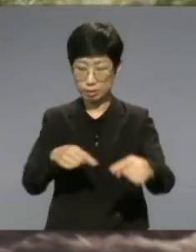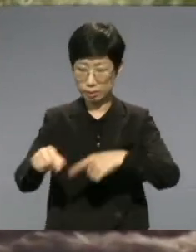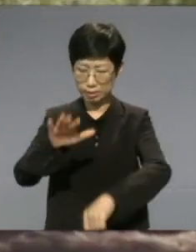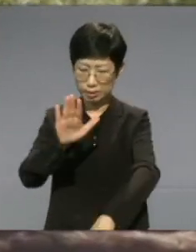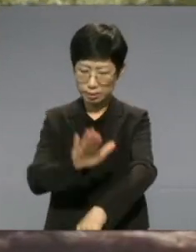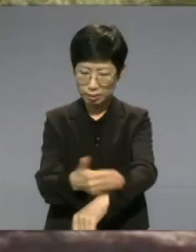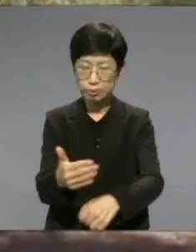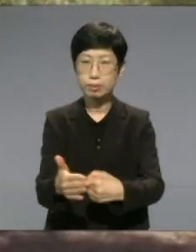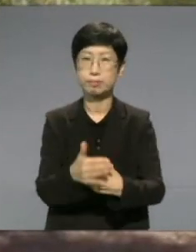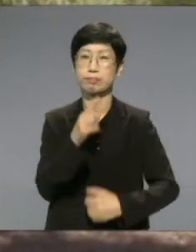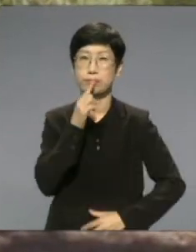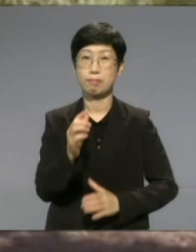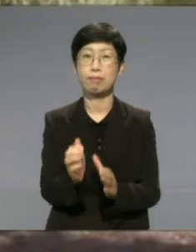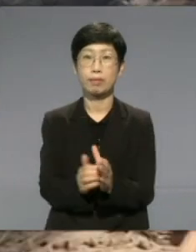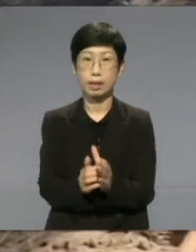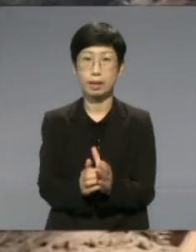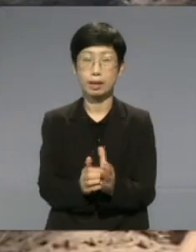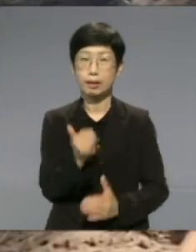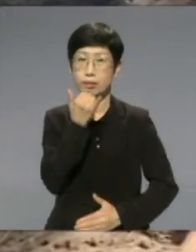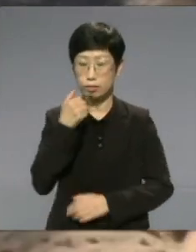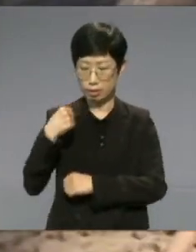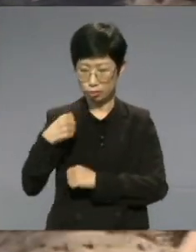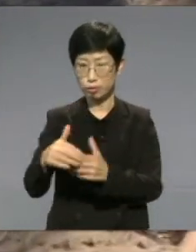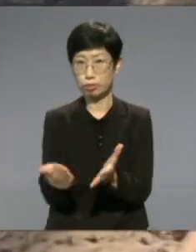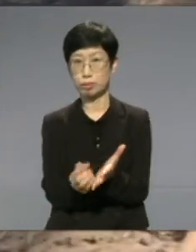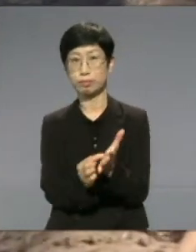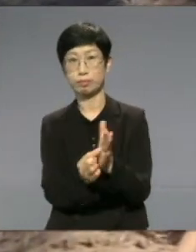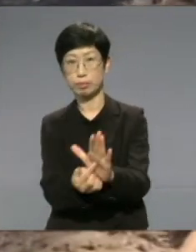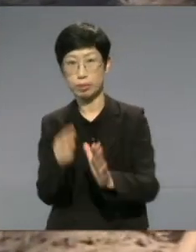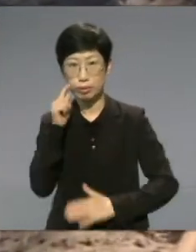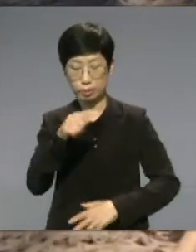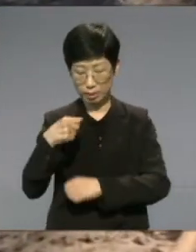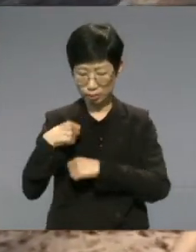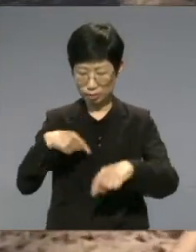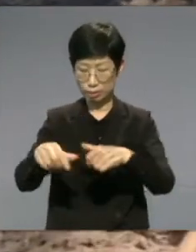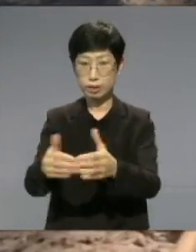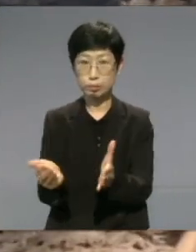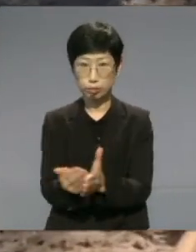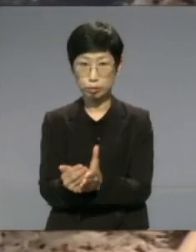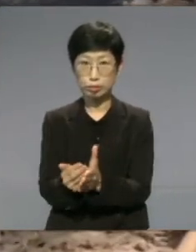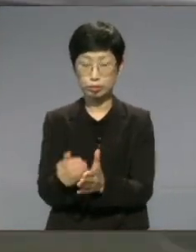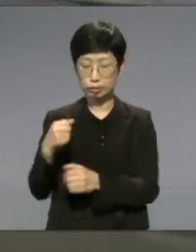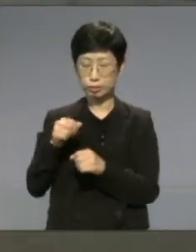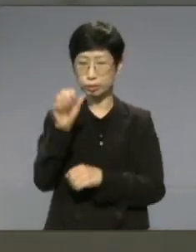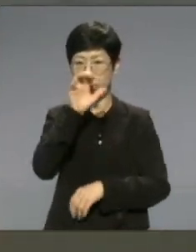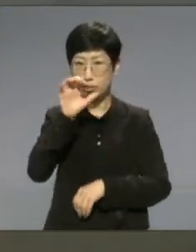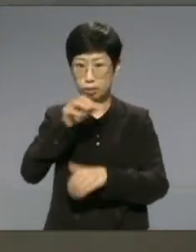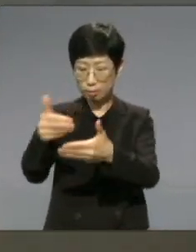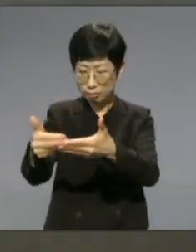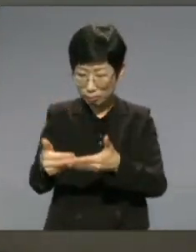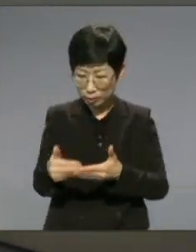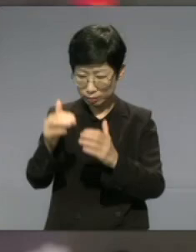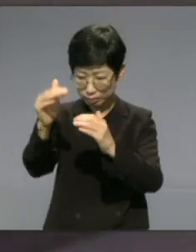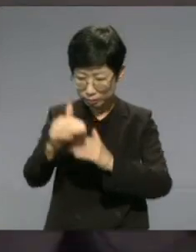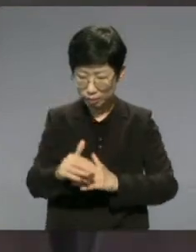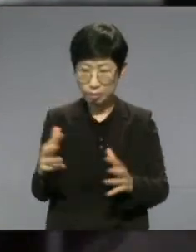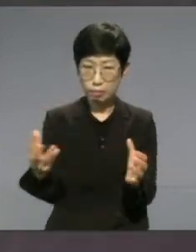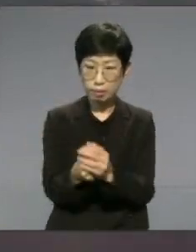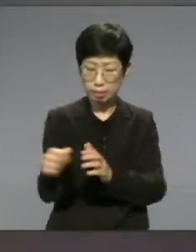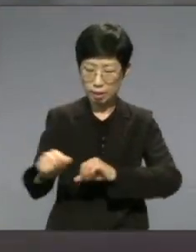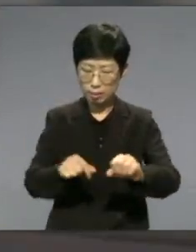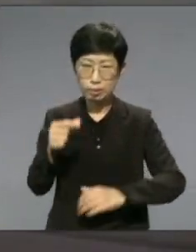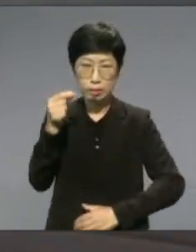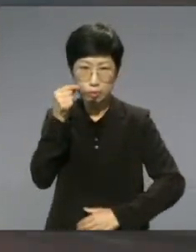때문이라고 지적했습니다 독일 연방군은 우크라이나군 지위부가 장병들이 서방에서 받은 훈련을 완전하게 수행하지